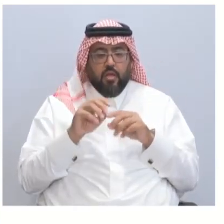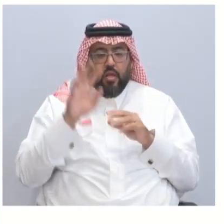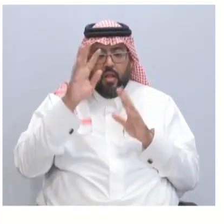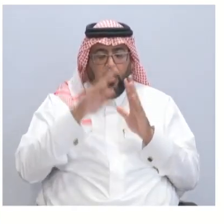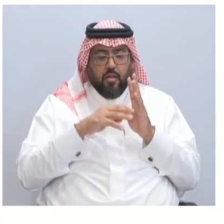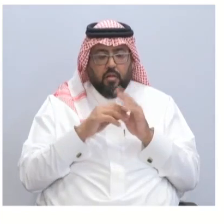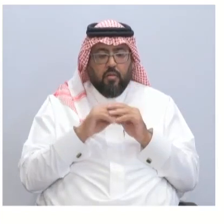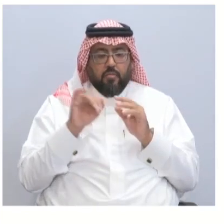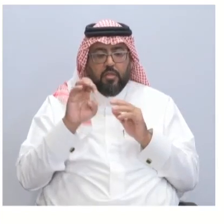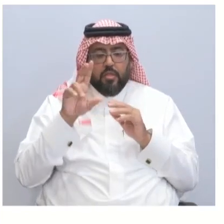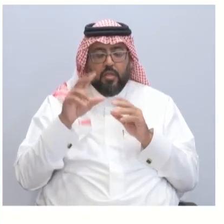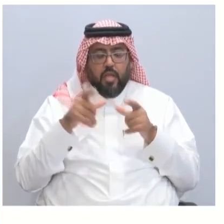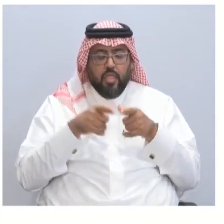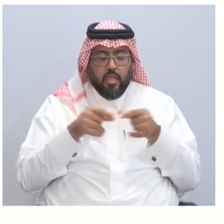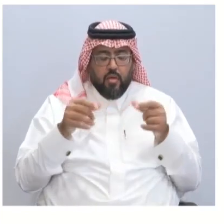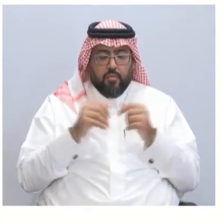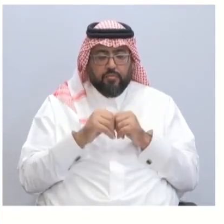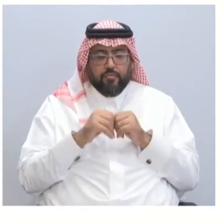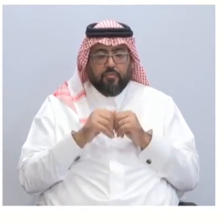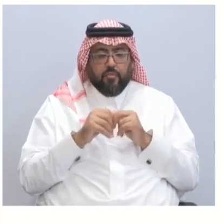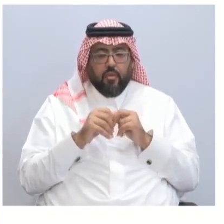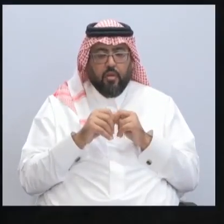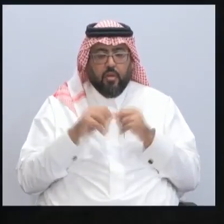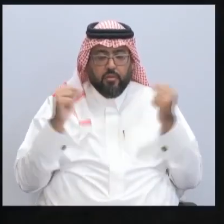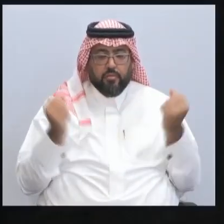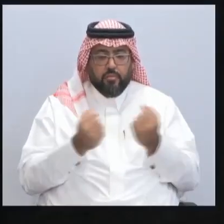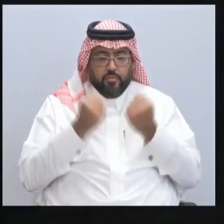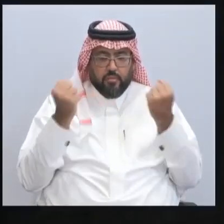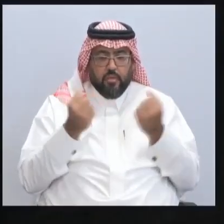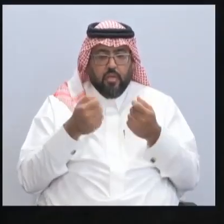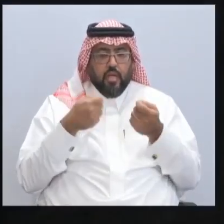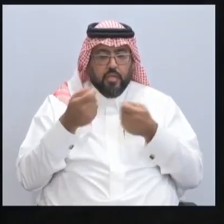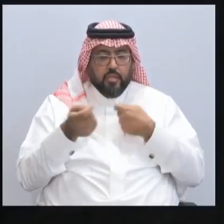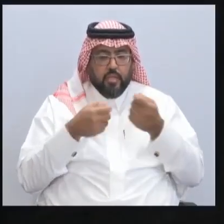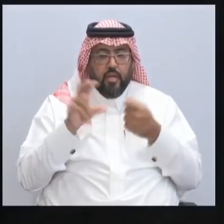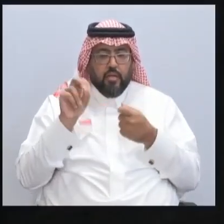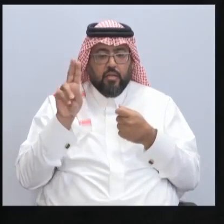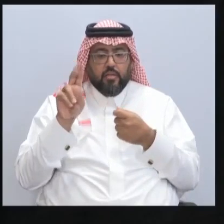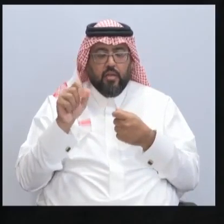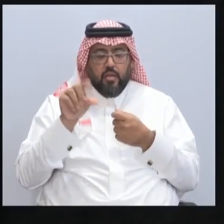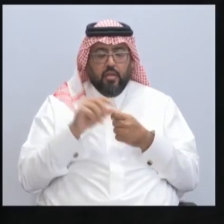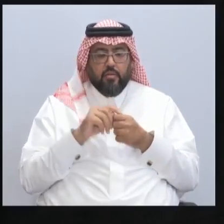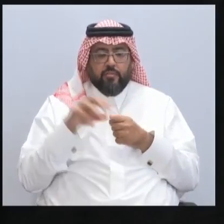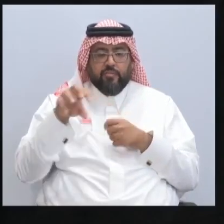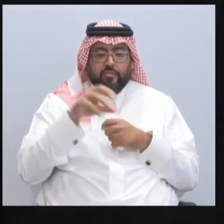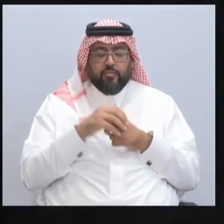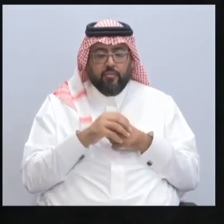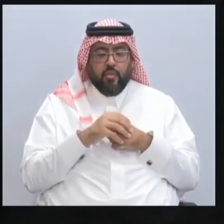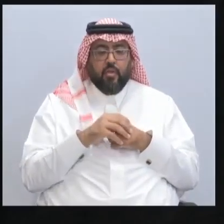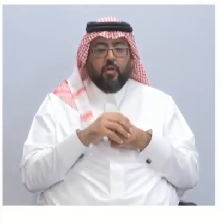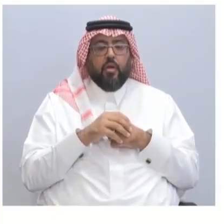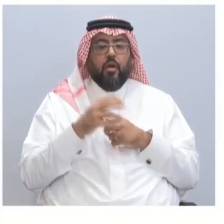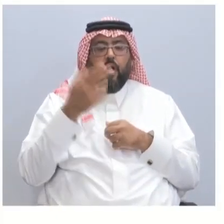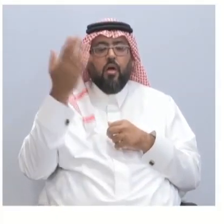مجلس التعاون النشاط الاقتصادي في دول مجلس التعاون